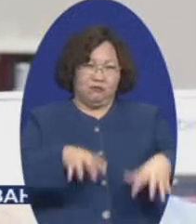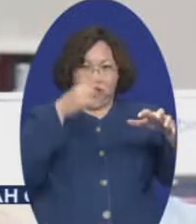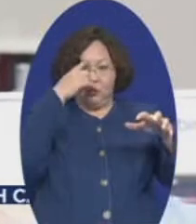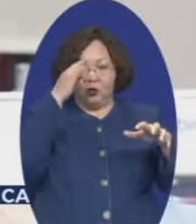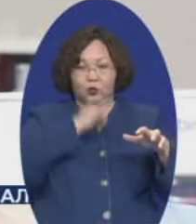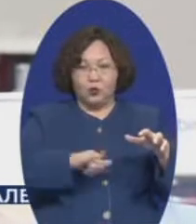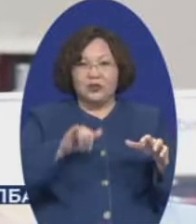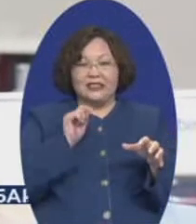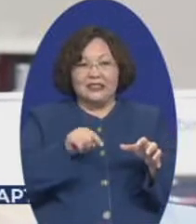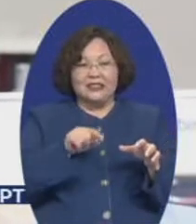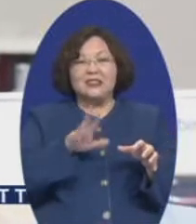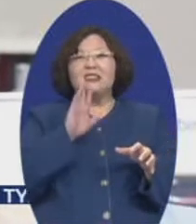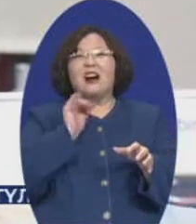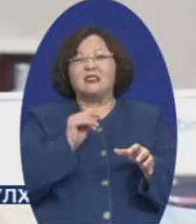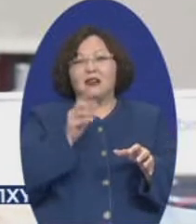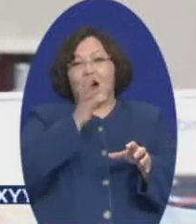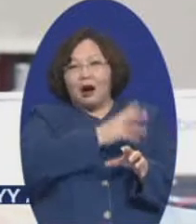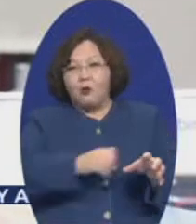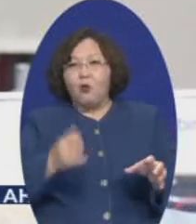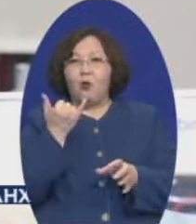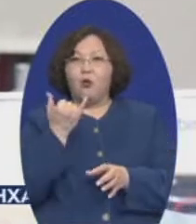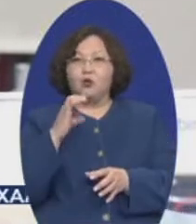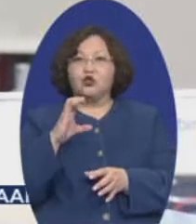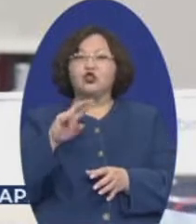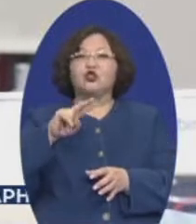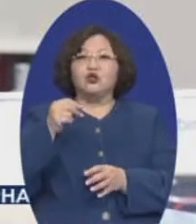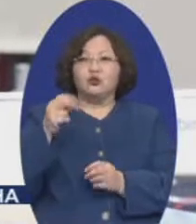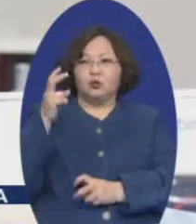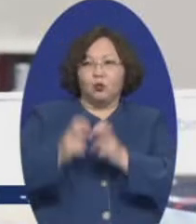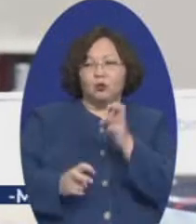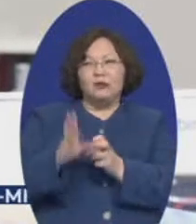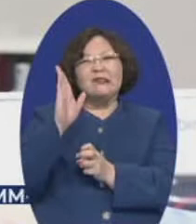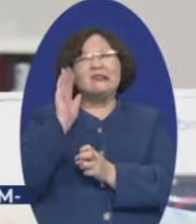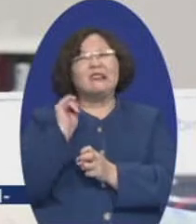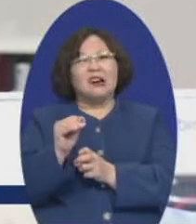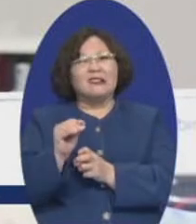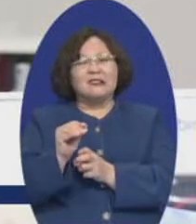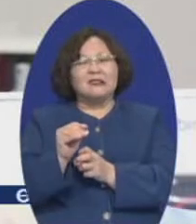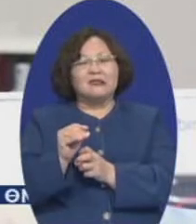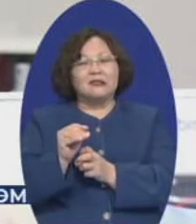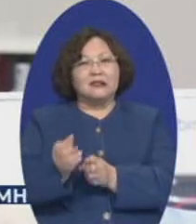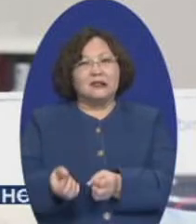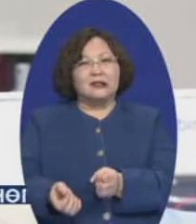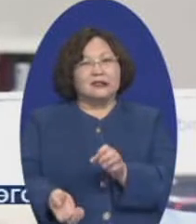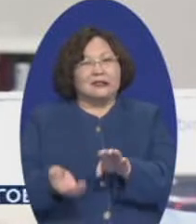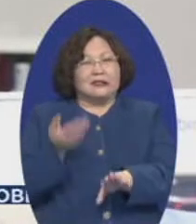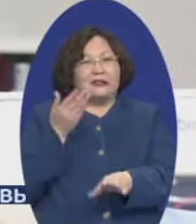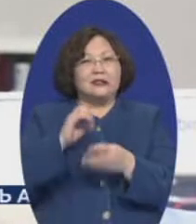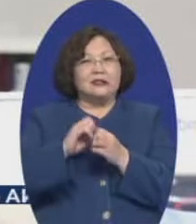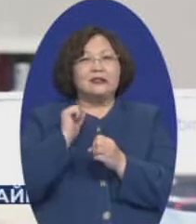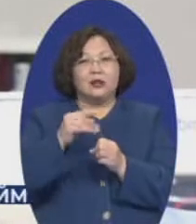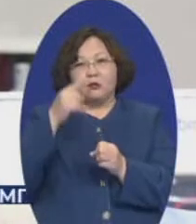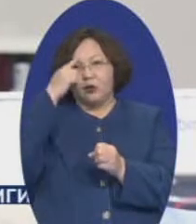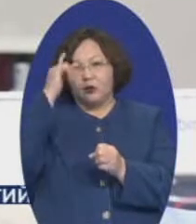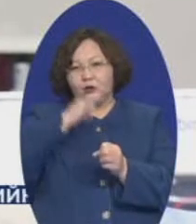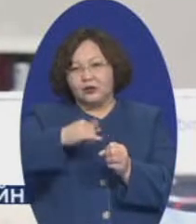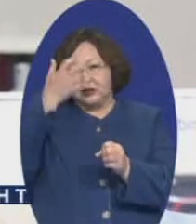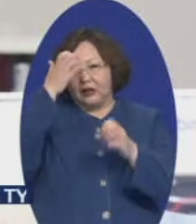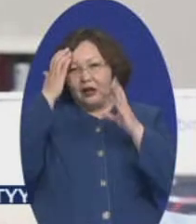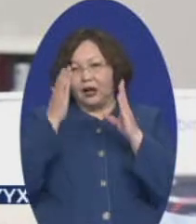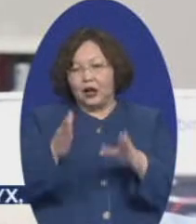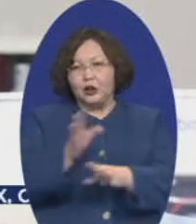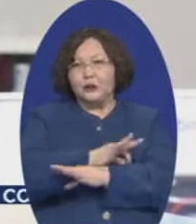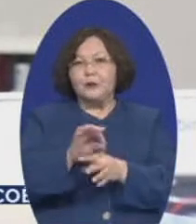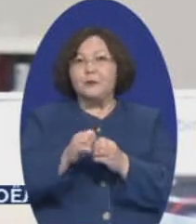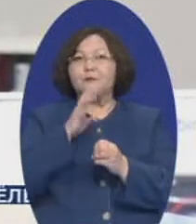ямар өнөр өртгөр гаргаж авах уу гэдэг энэ судалгааны ажилд бол Монгол Улсын засгийн газар бас энэ төслийг хэрэгжүүлж байгаа